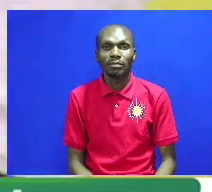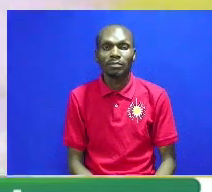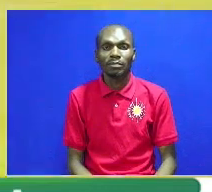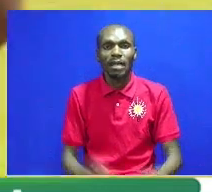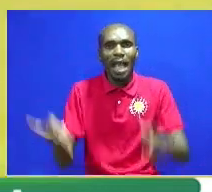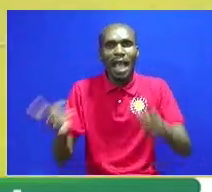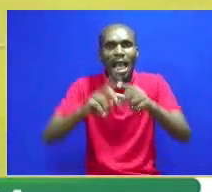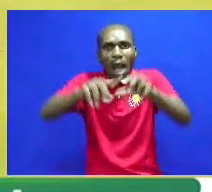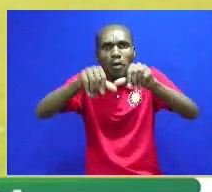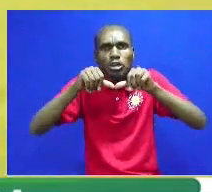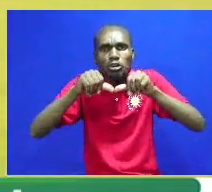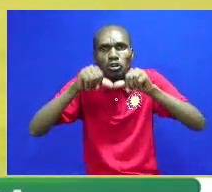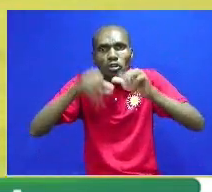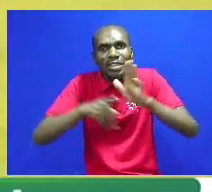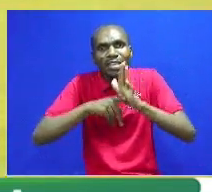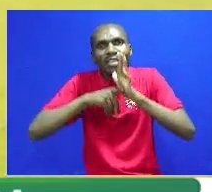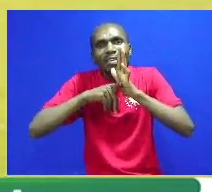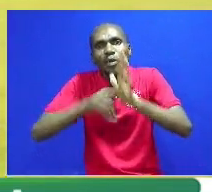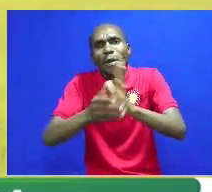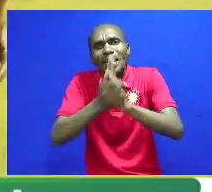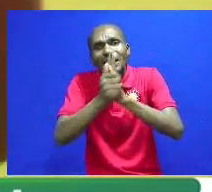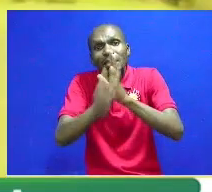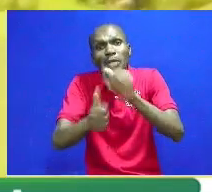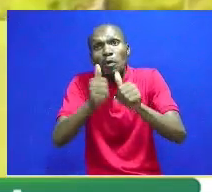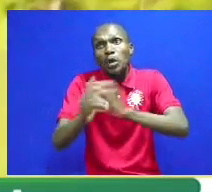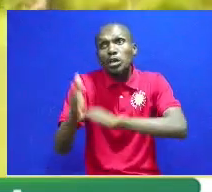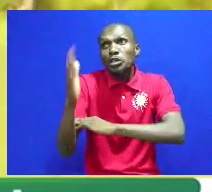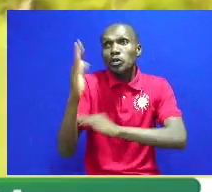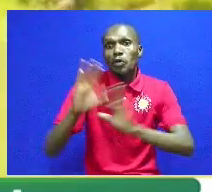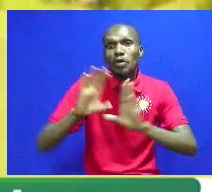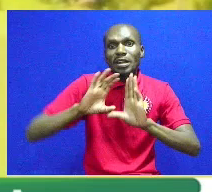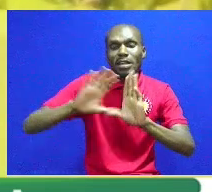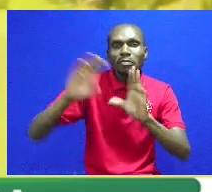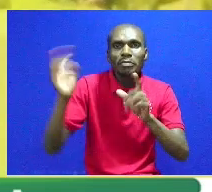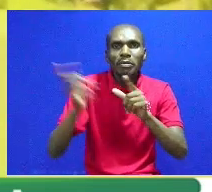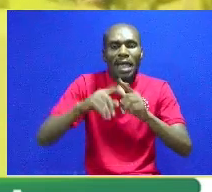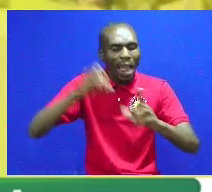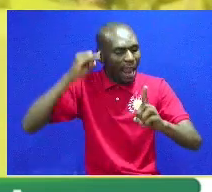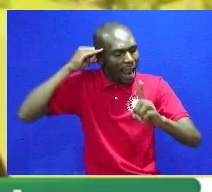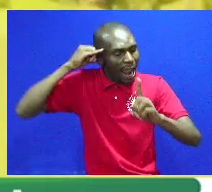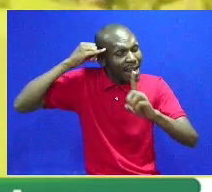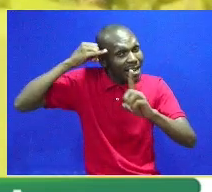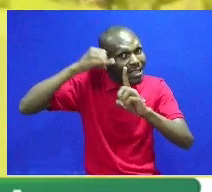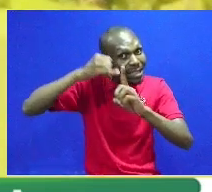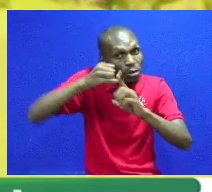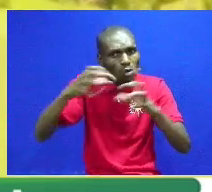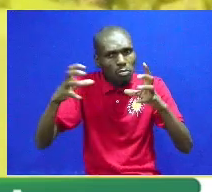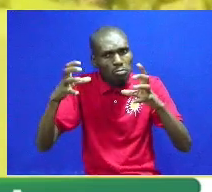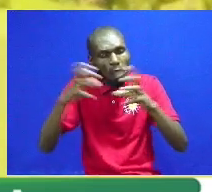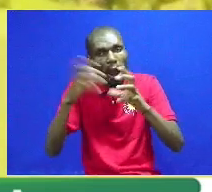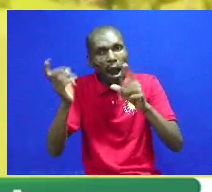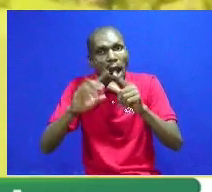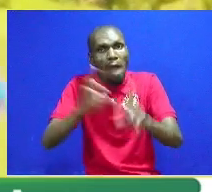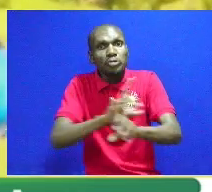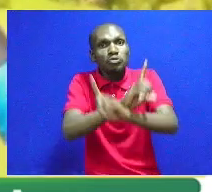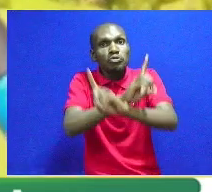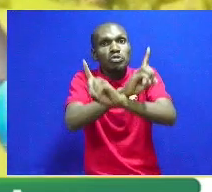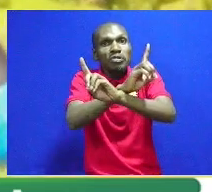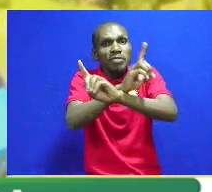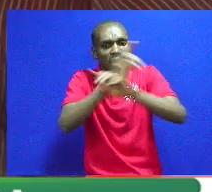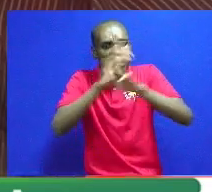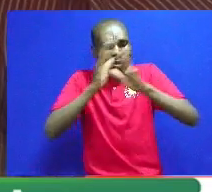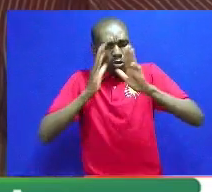iendele, iendele na iendele milele na... Ekerenga ekenenegie kiombekyo. Nukwegerera obwene na